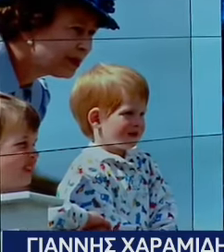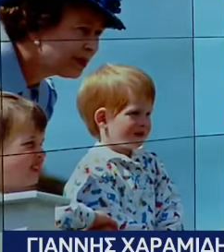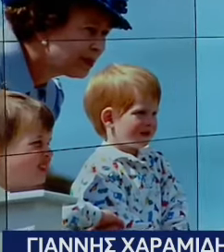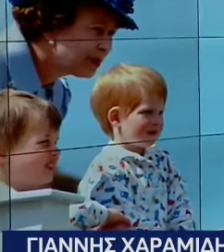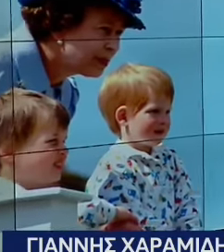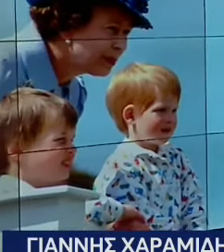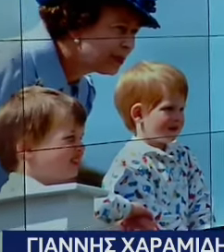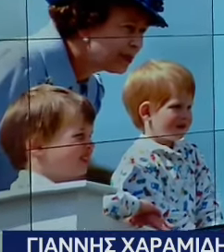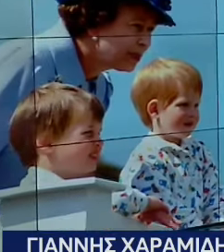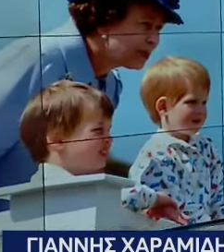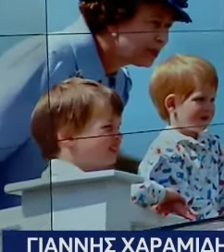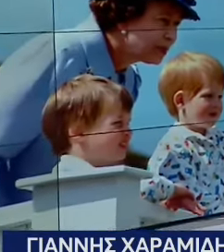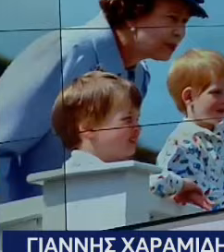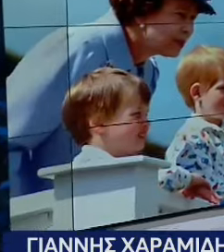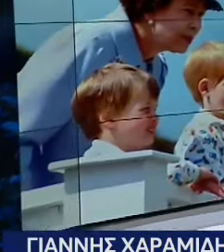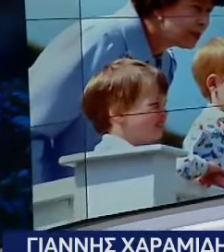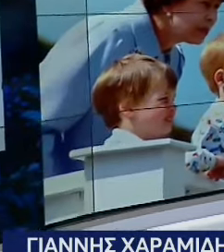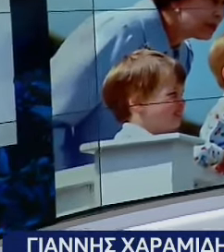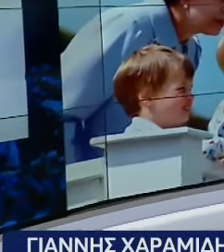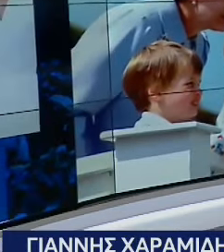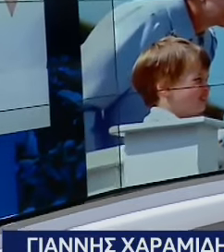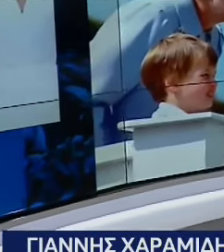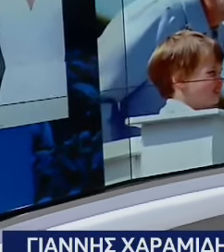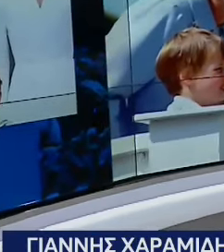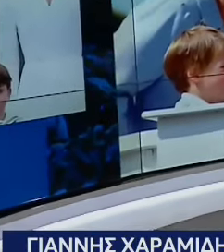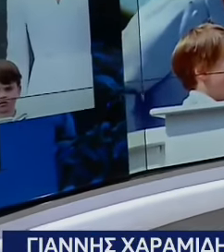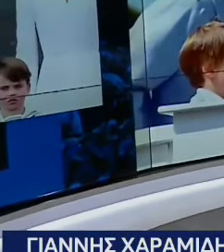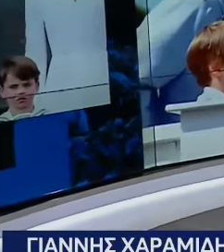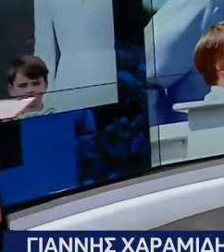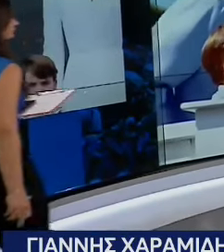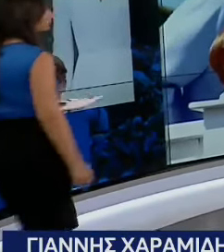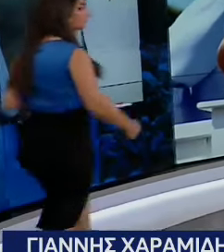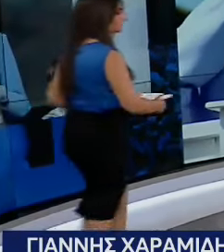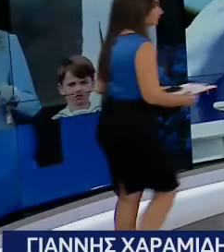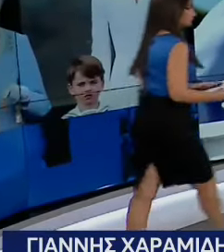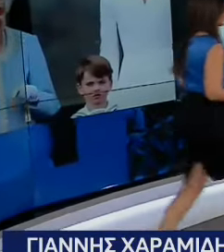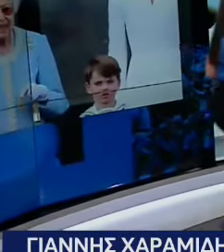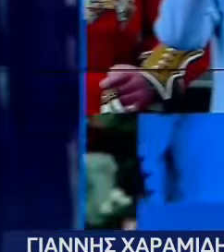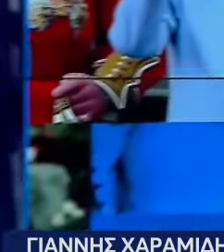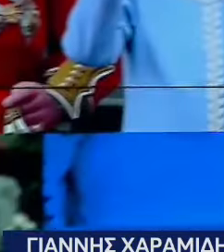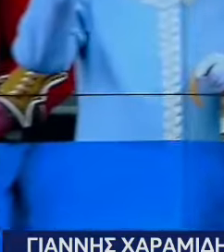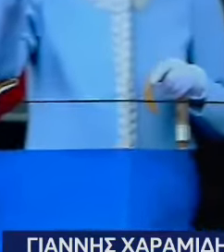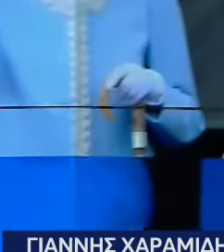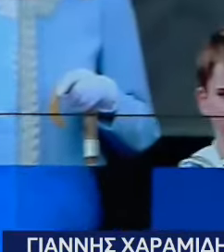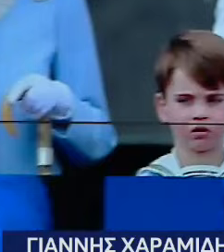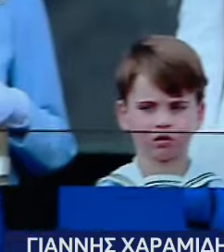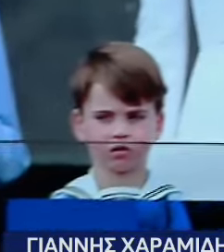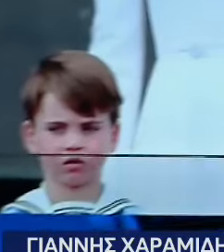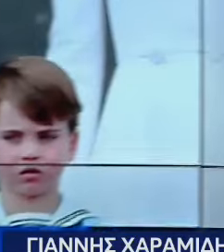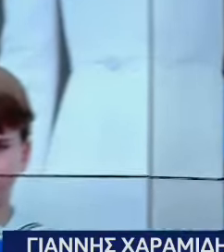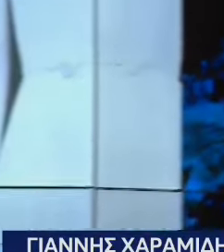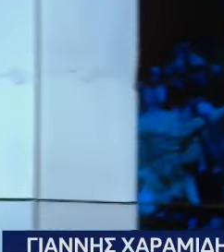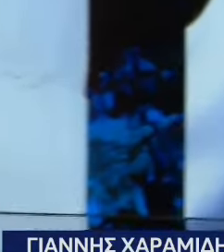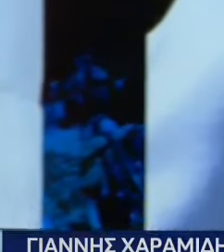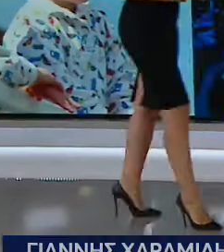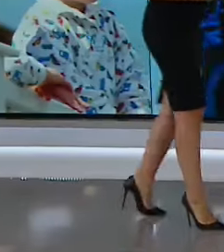δώσει μια εικόνα με τα τελευταία, μήπως μπορέσουμε να διορθώσουμε το πρόβλημα που έχουμε με τη ζωντανή μας σύνδεση, γιατί σε ακούμε μένα, αλλά δεν βλέπουμε την εικόνα. Η εικόνα αυτή